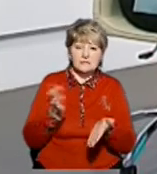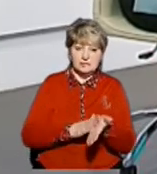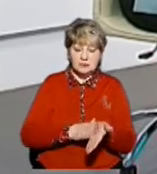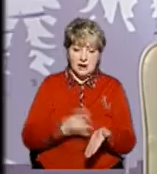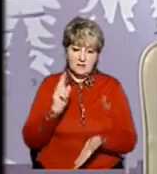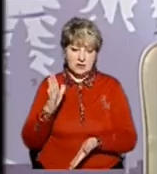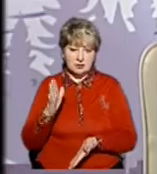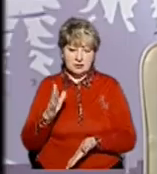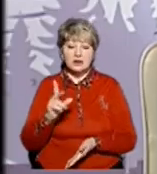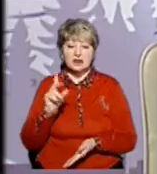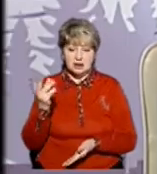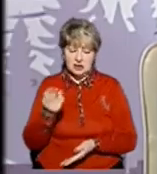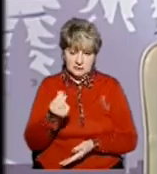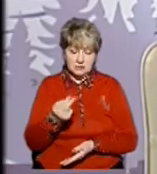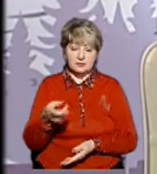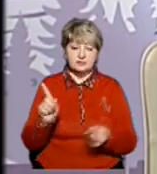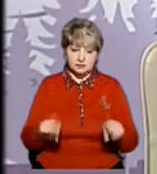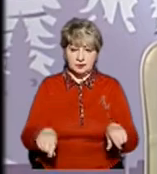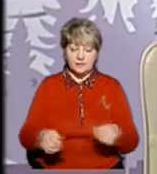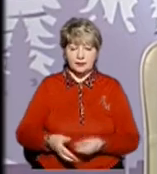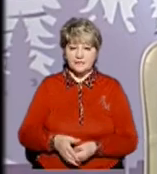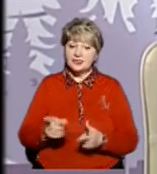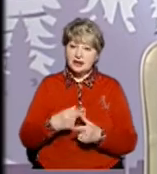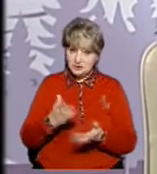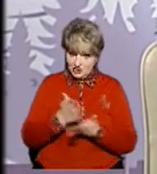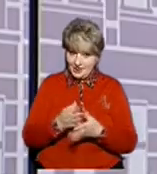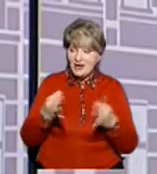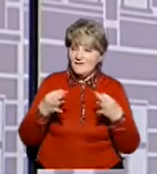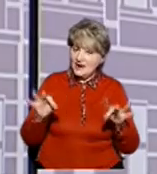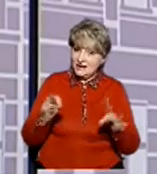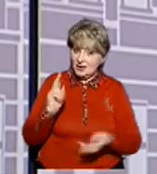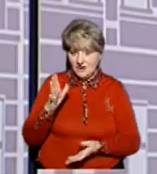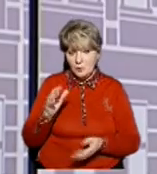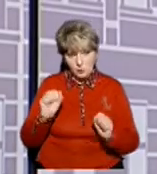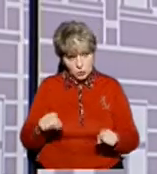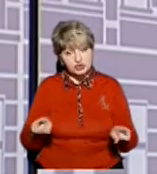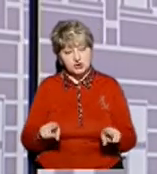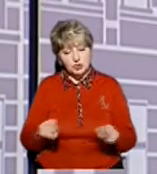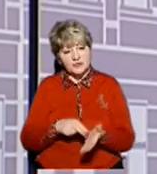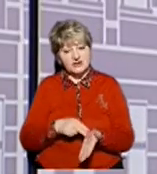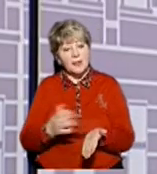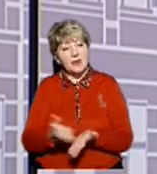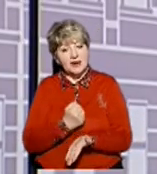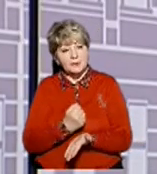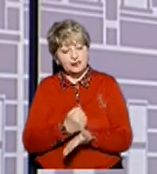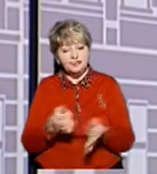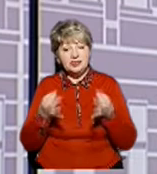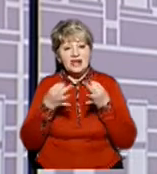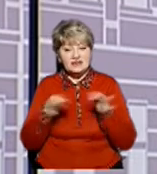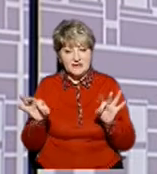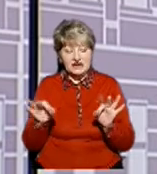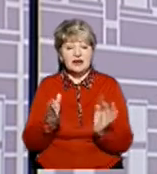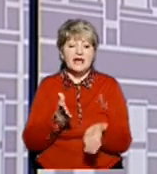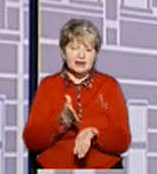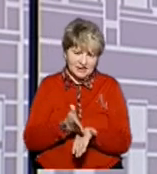цінову політику. Зрозуміло. Чи є ще вільні квартири? Чи можна ще щось знайти? Вільні, вони, звичайно,